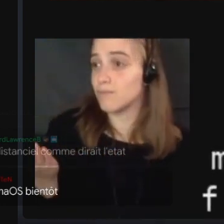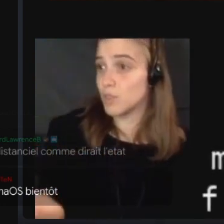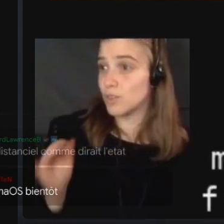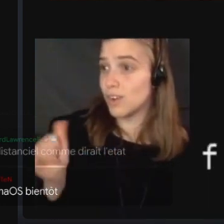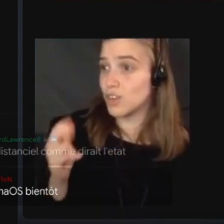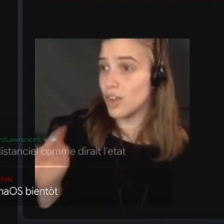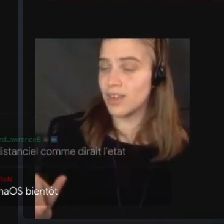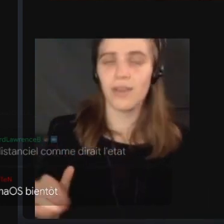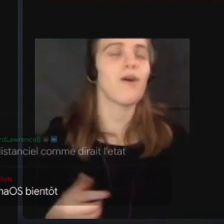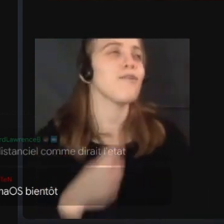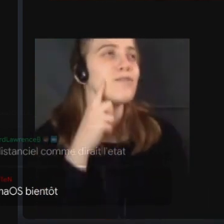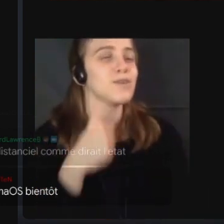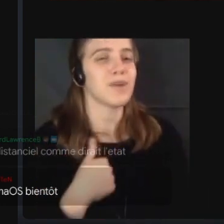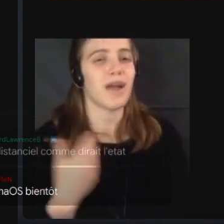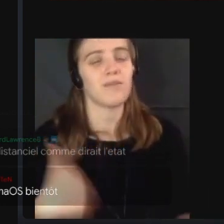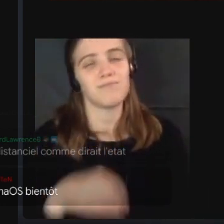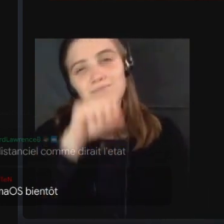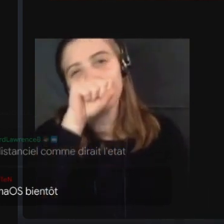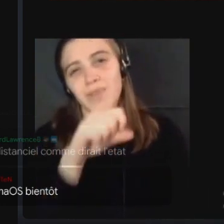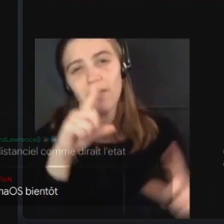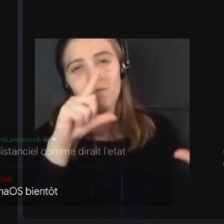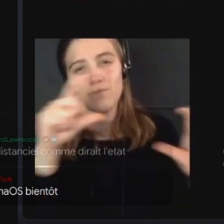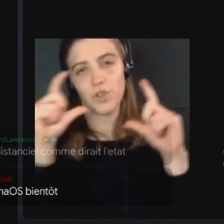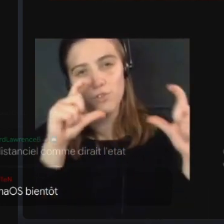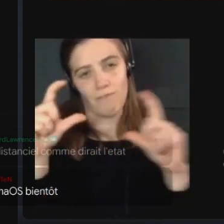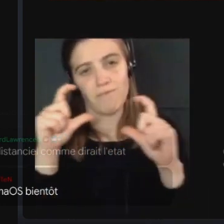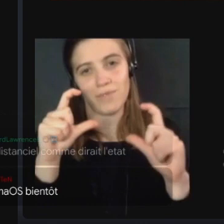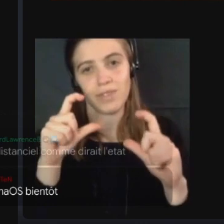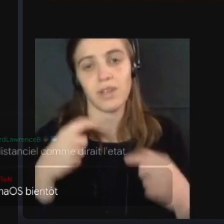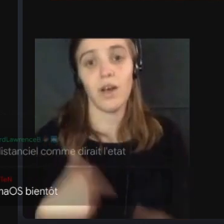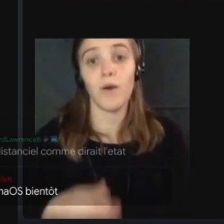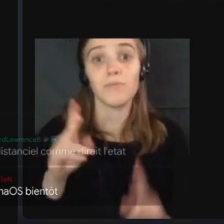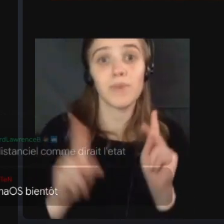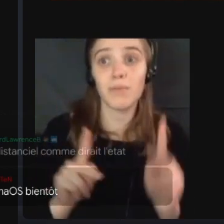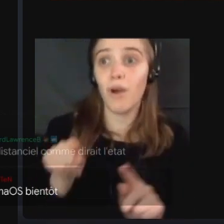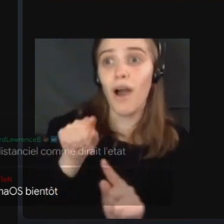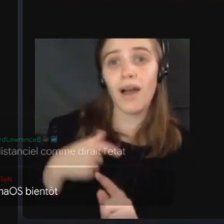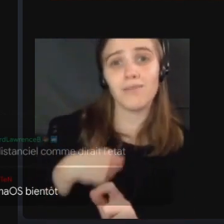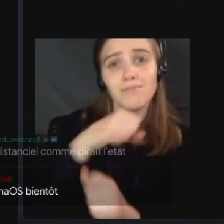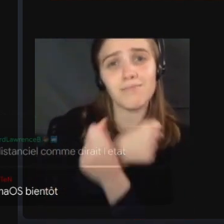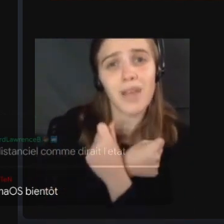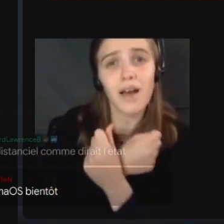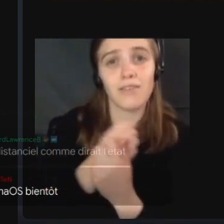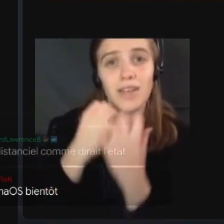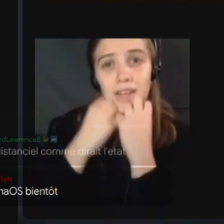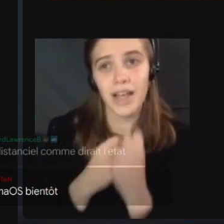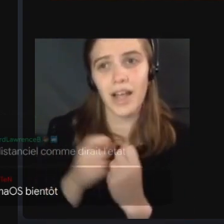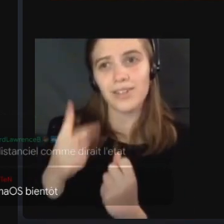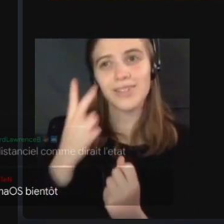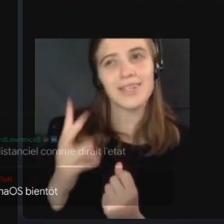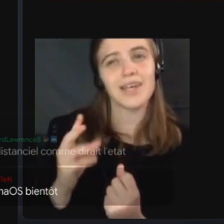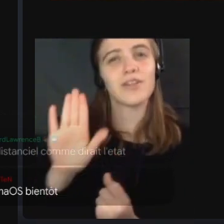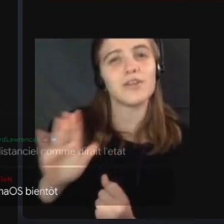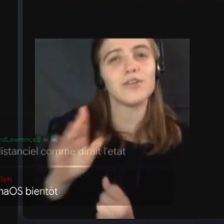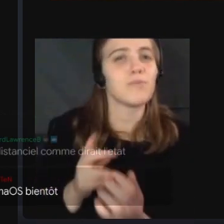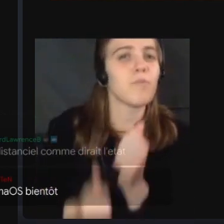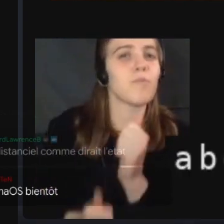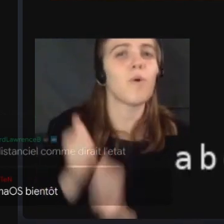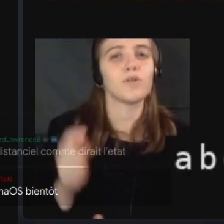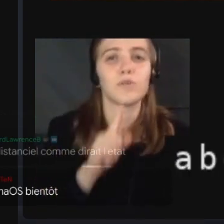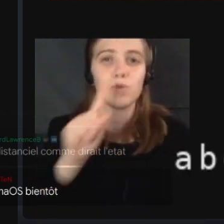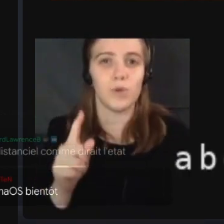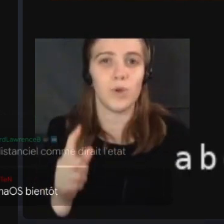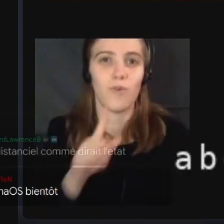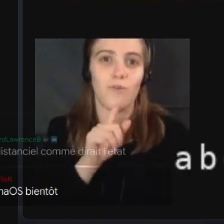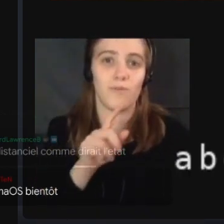cool. My favorite is just taking people that I love and care about in my life and seeing them as their truest and realest selves. So I